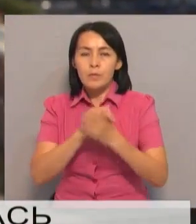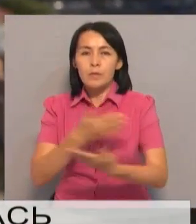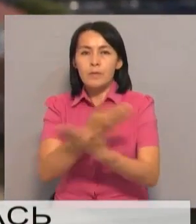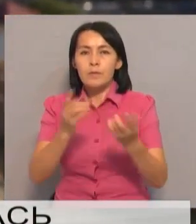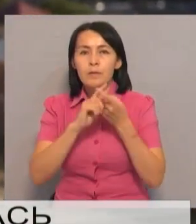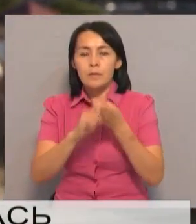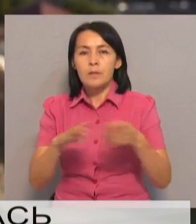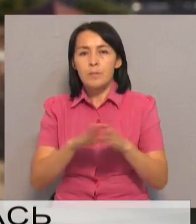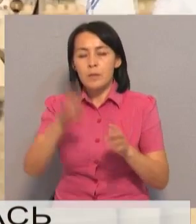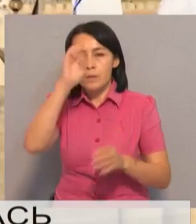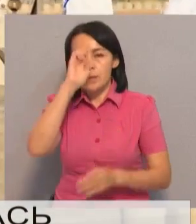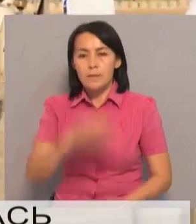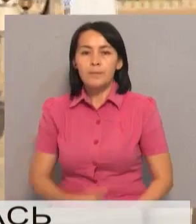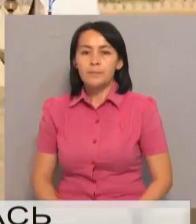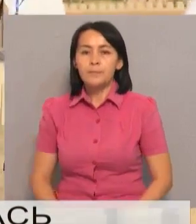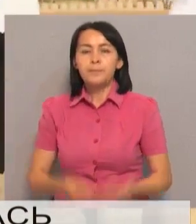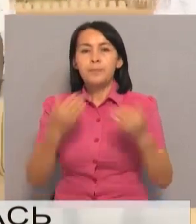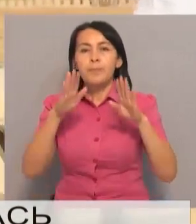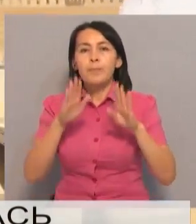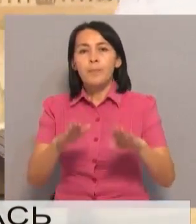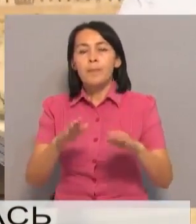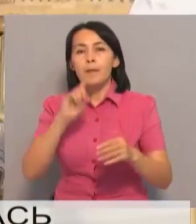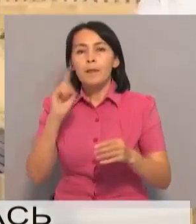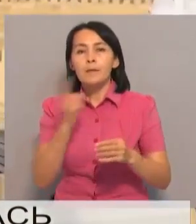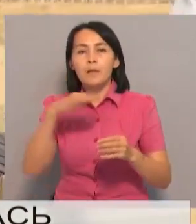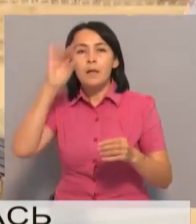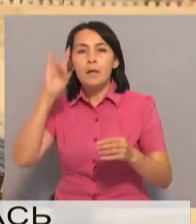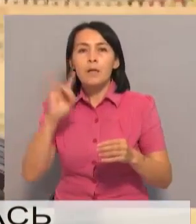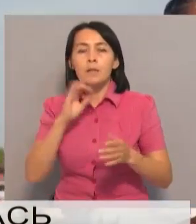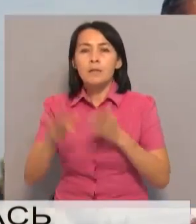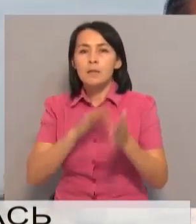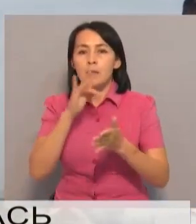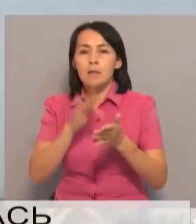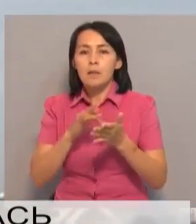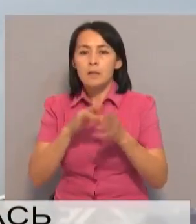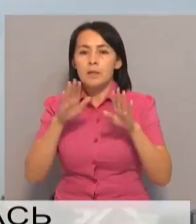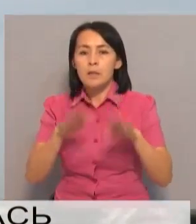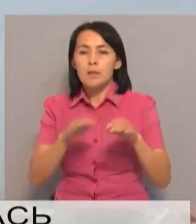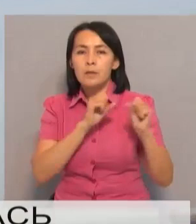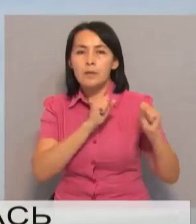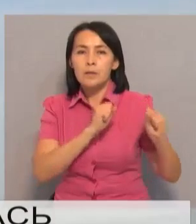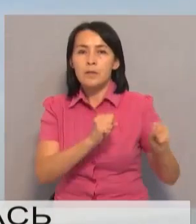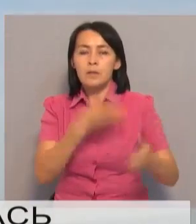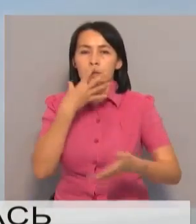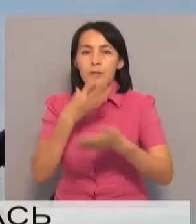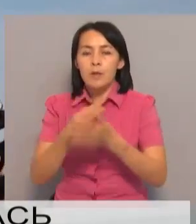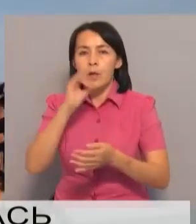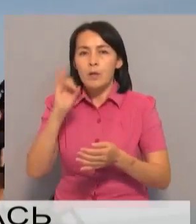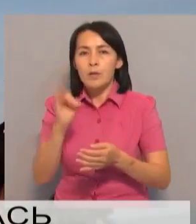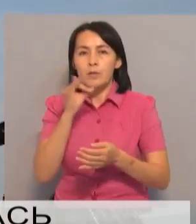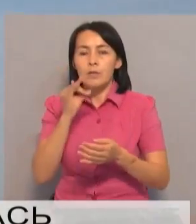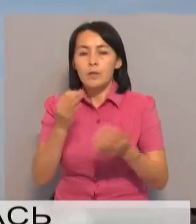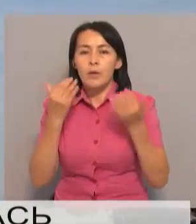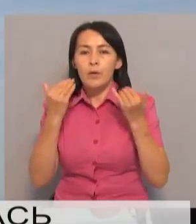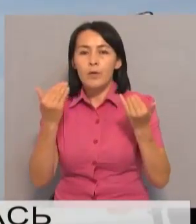связи между государствами. Это место является единственным в Казахстане городским образованием, сохранившим свое историческое